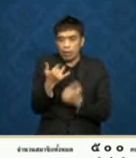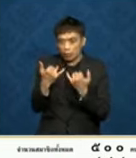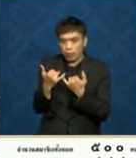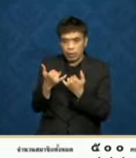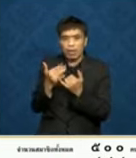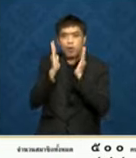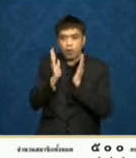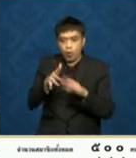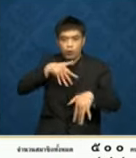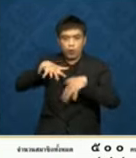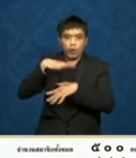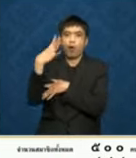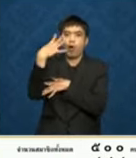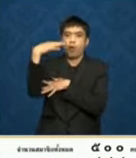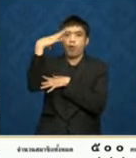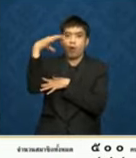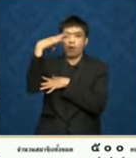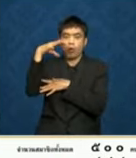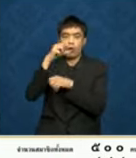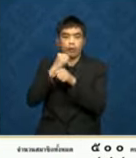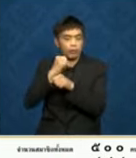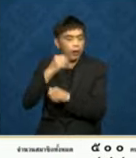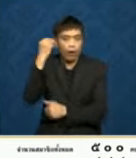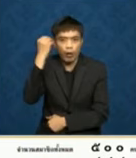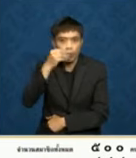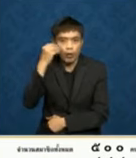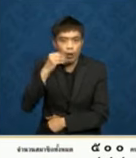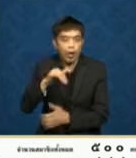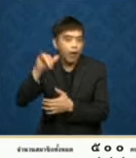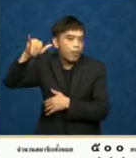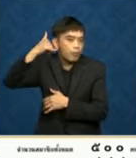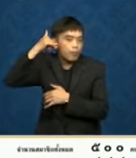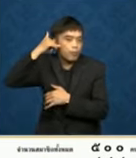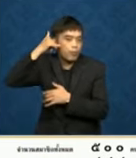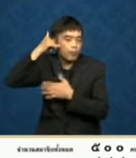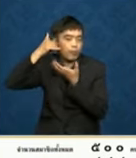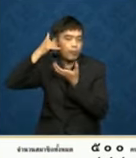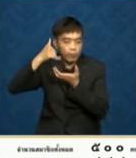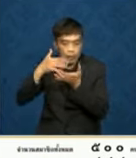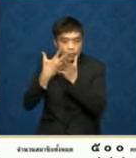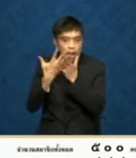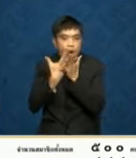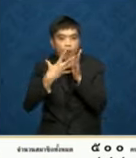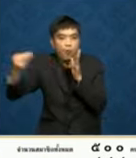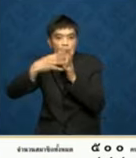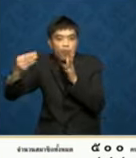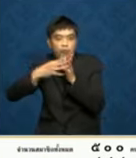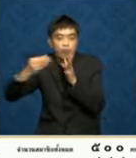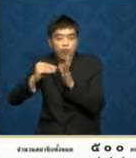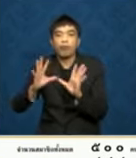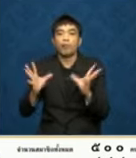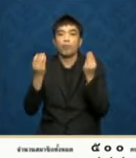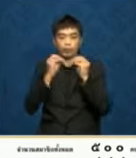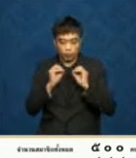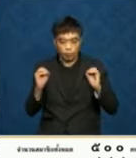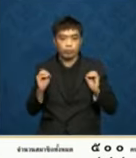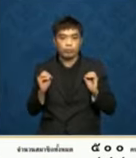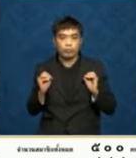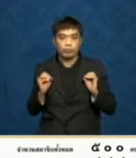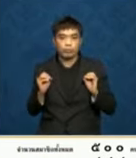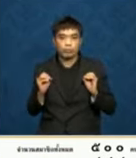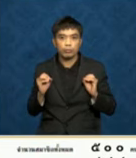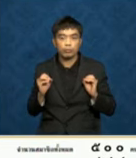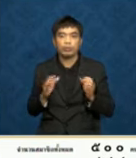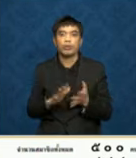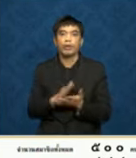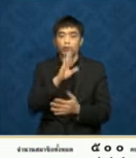เข้า AOC บางทีกต้องรออศายคึชั่โง falando เงินของเขาไมรไไหนต่อไหนแต่ต่เป็แบบที่ผมพู